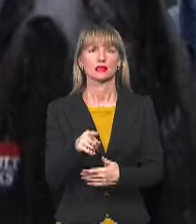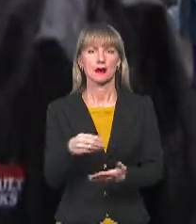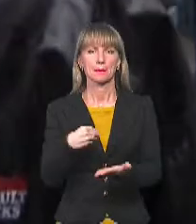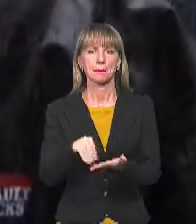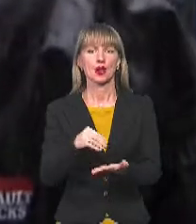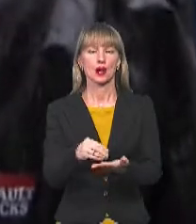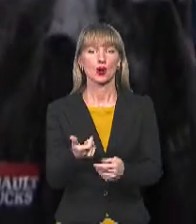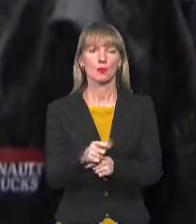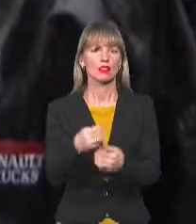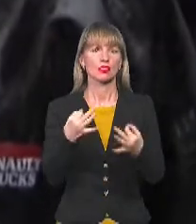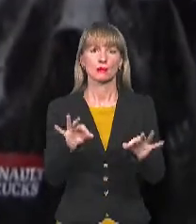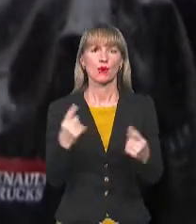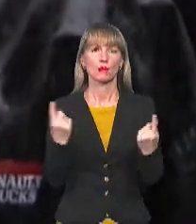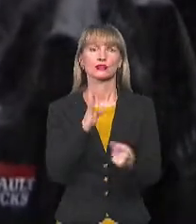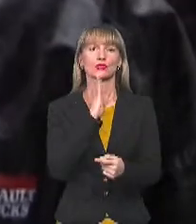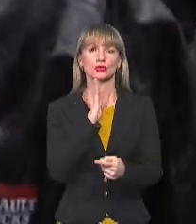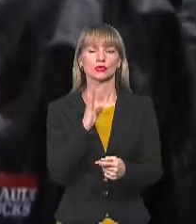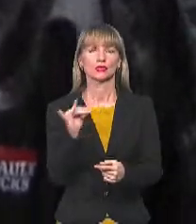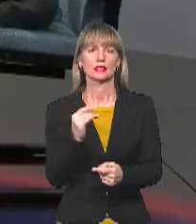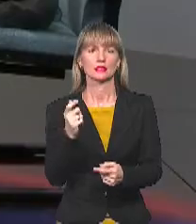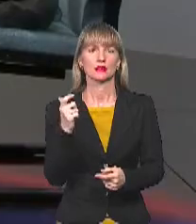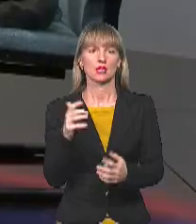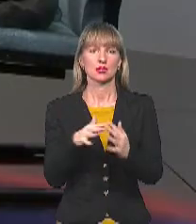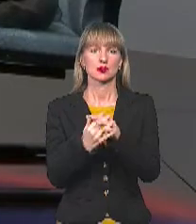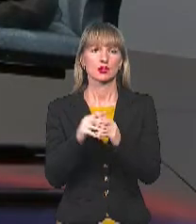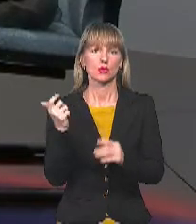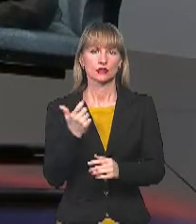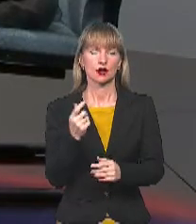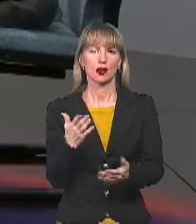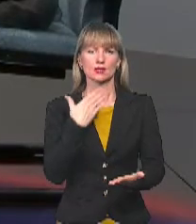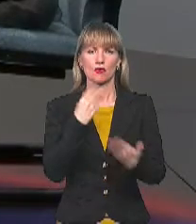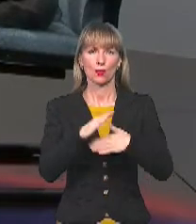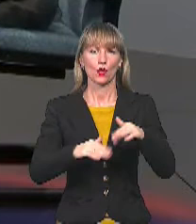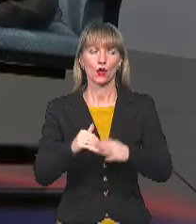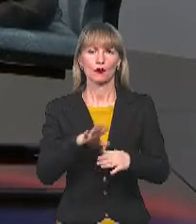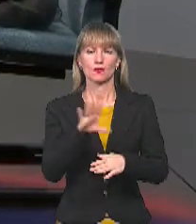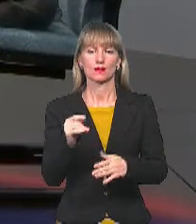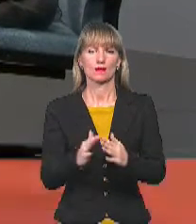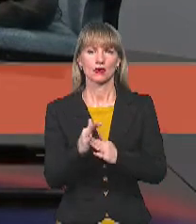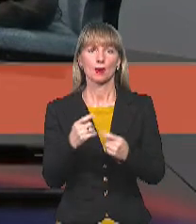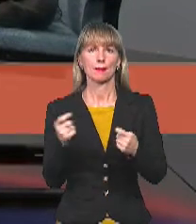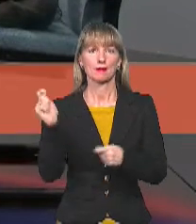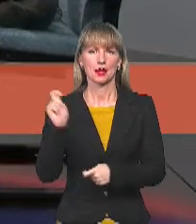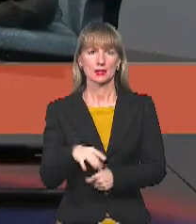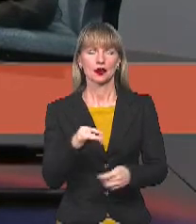перекупники. Вони не пустять звичайну жінку з колгоспу, яка вирощує все своїми руками, приїздить і